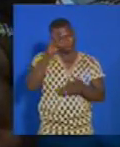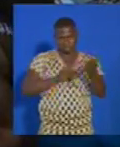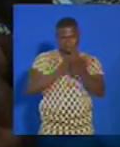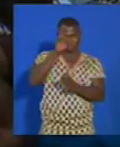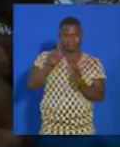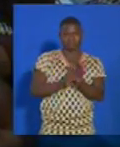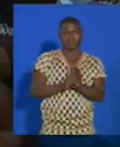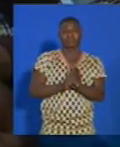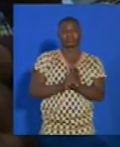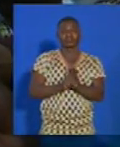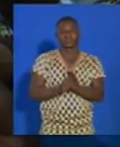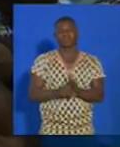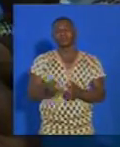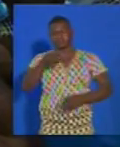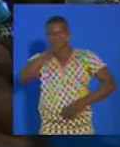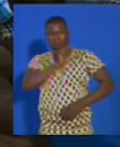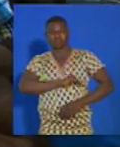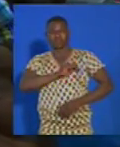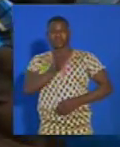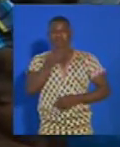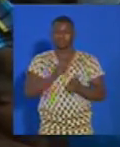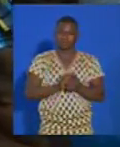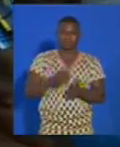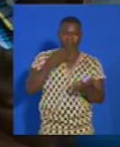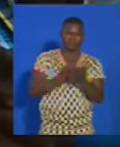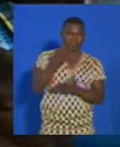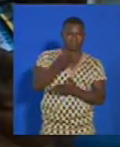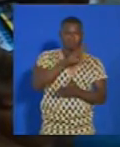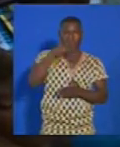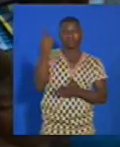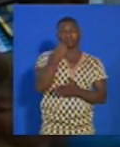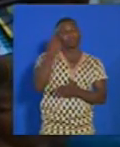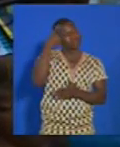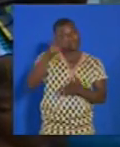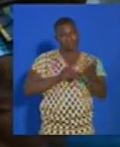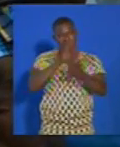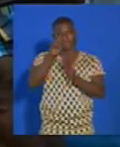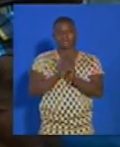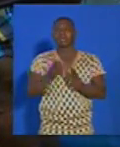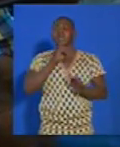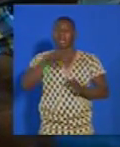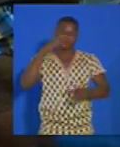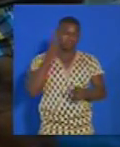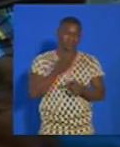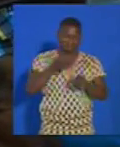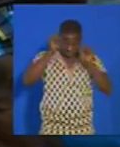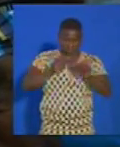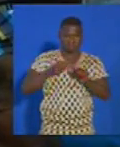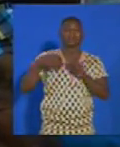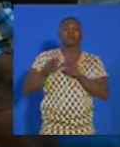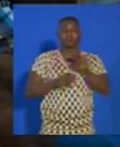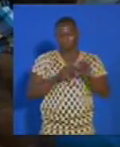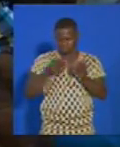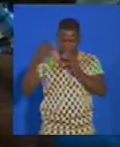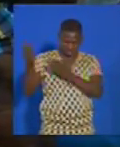territoriales. C'est-à-dire que la mission du Fonds permanent pour le développement des collectivités territoriales, c'est de pouvoir mobiliser des